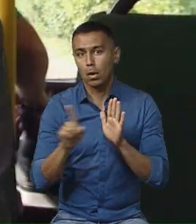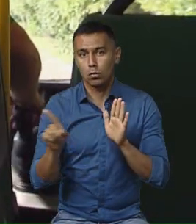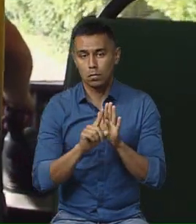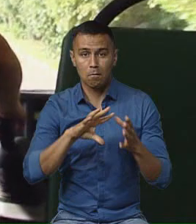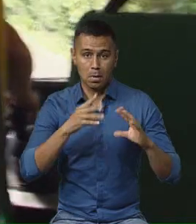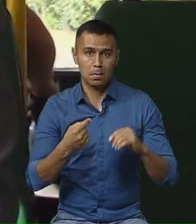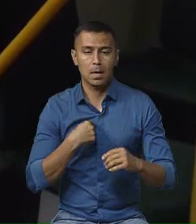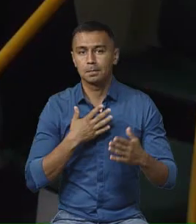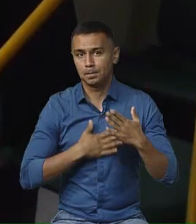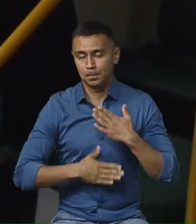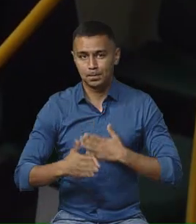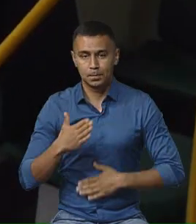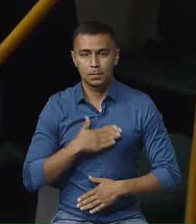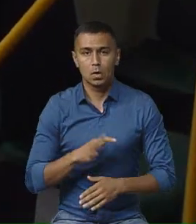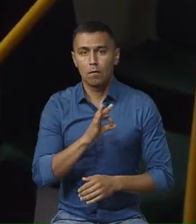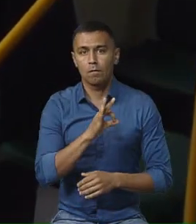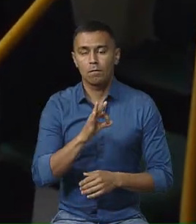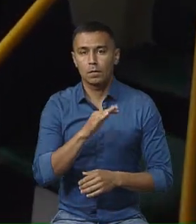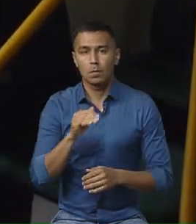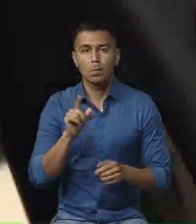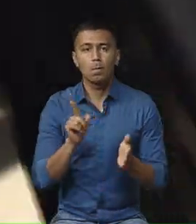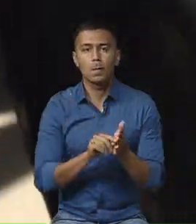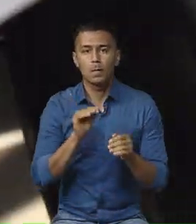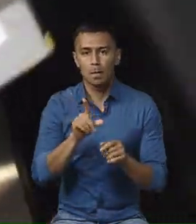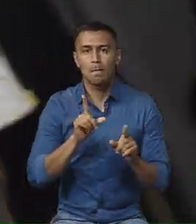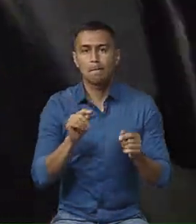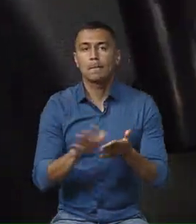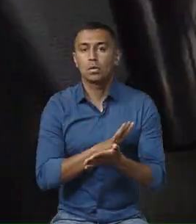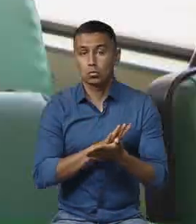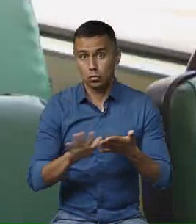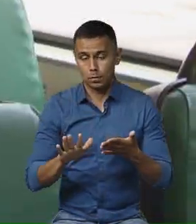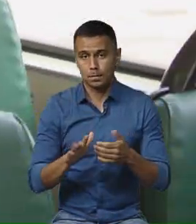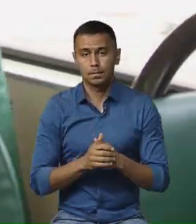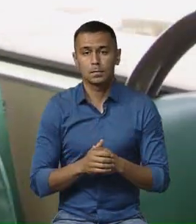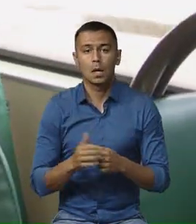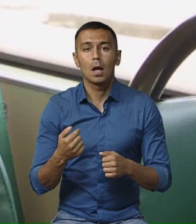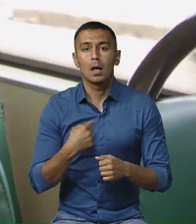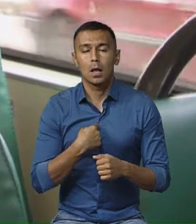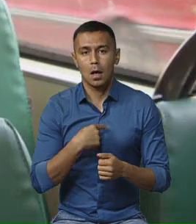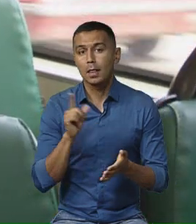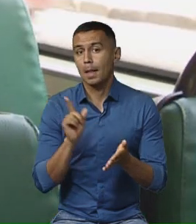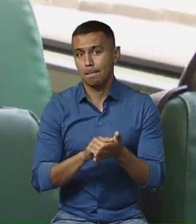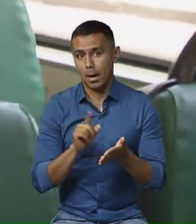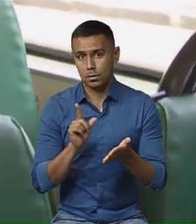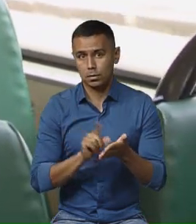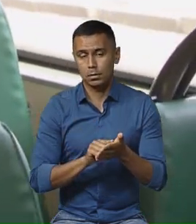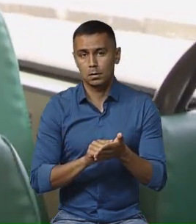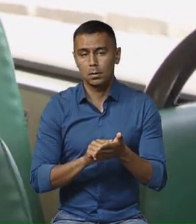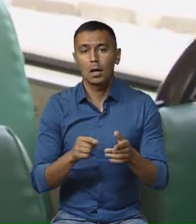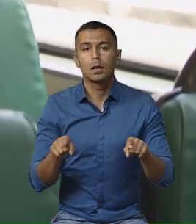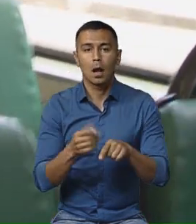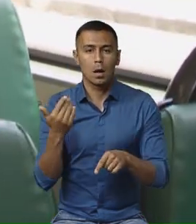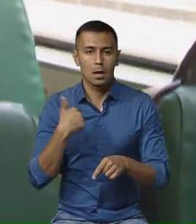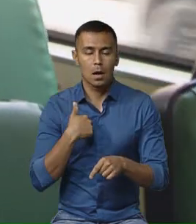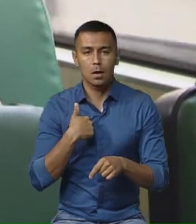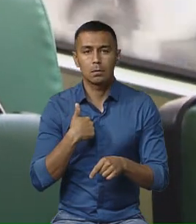я задоволений би. По пенсійному посвідченню їде безкоштовно, розповідає Лідія Крамер. Так як я на пенсії, і та пенсія